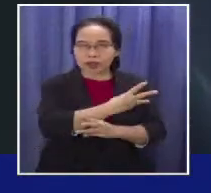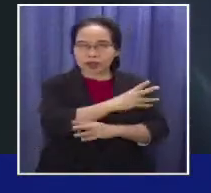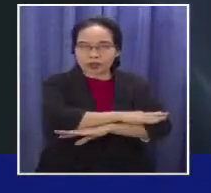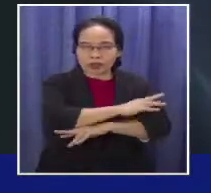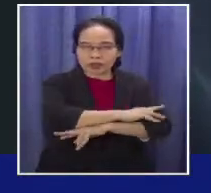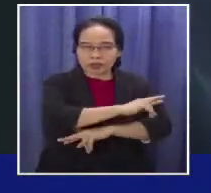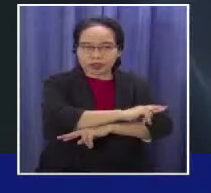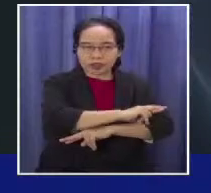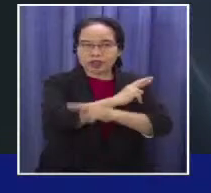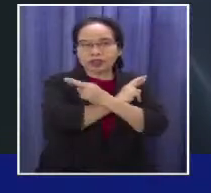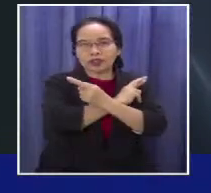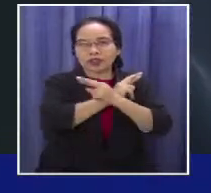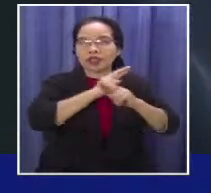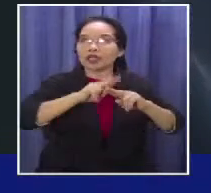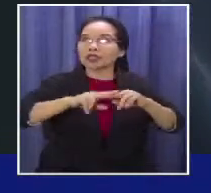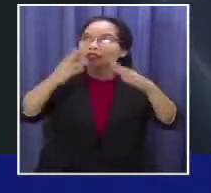manyina